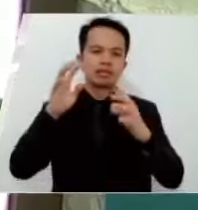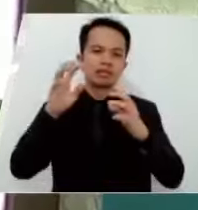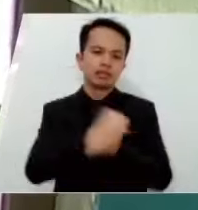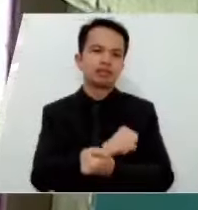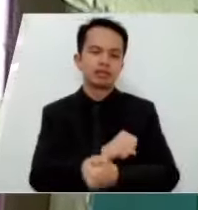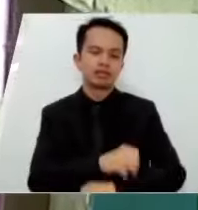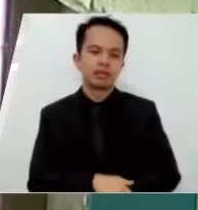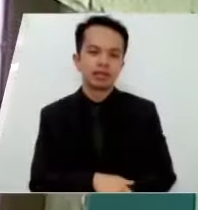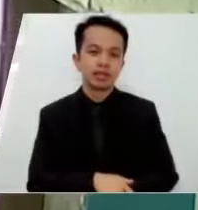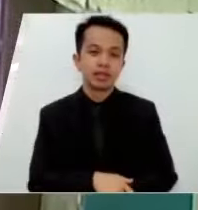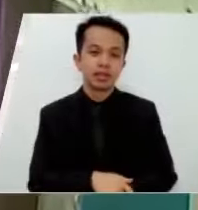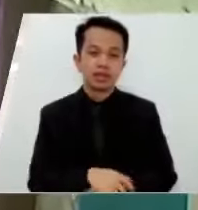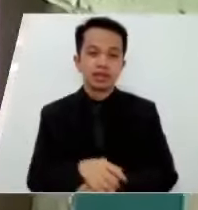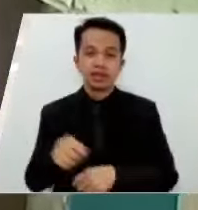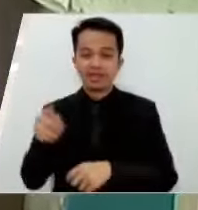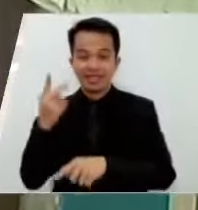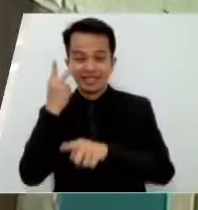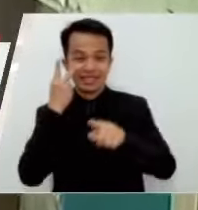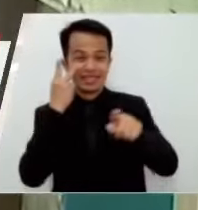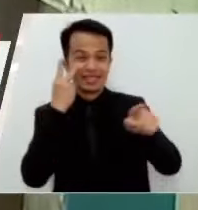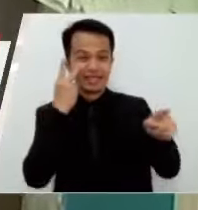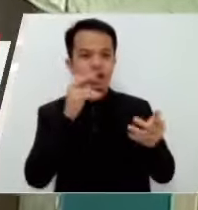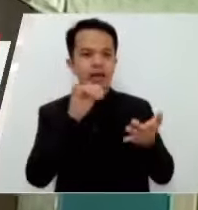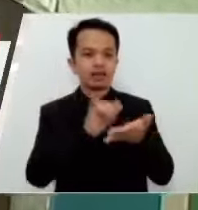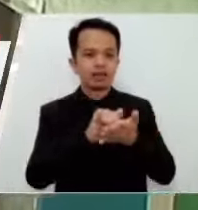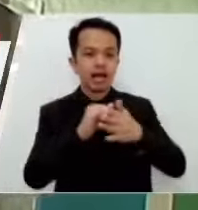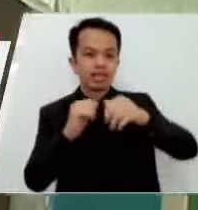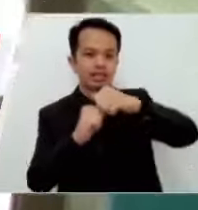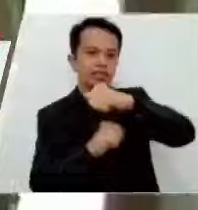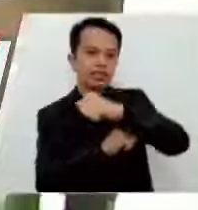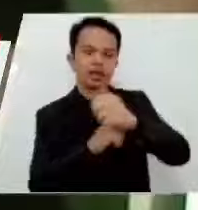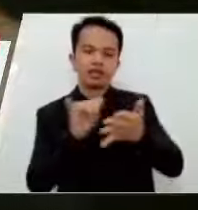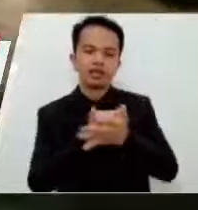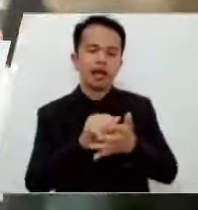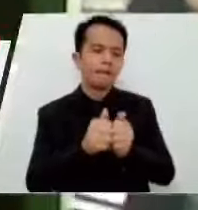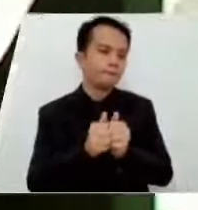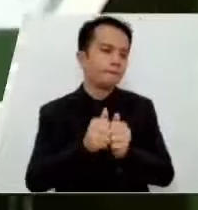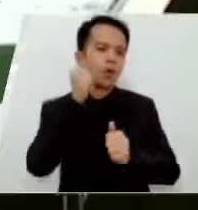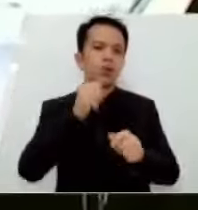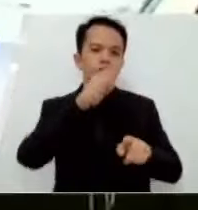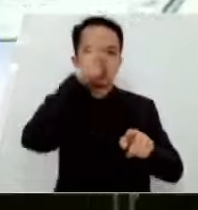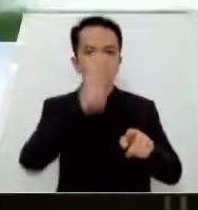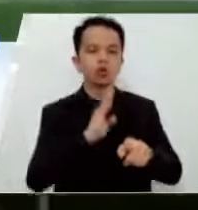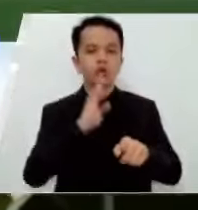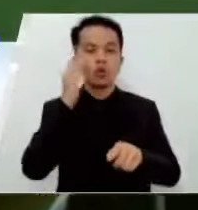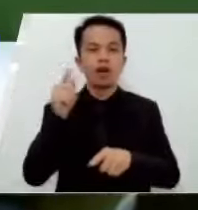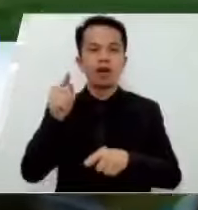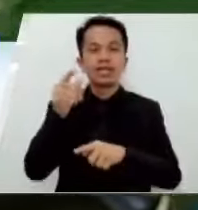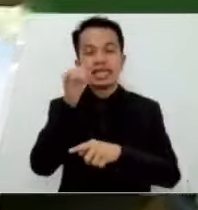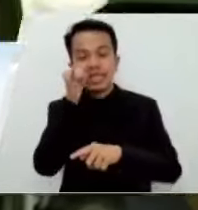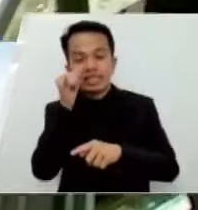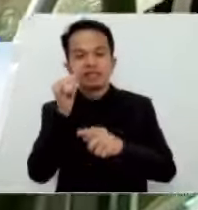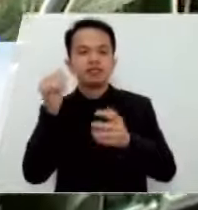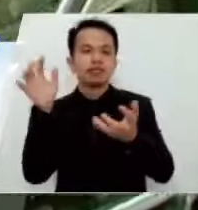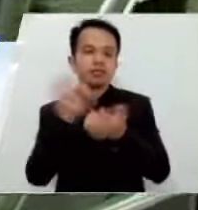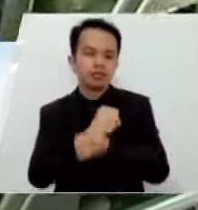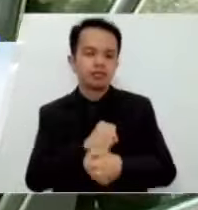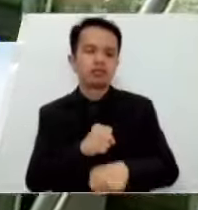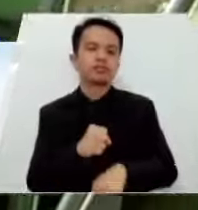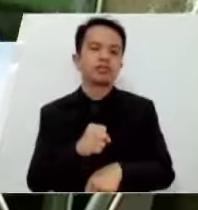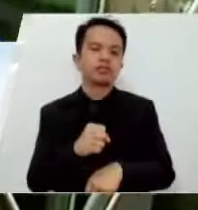parte ng barko na nasira, itong bridge ang pinakanapuruhan. Nasira kasi ang kanilang CCTV monitor, mga kamera, at ang